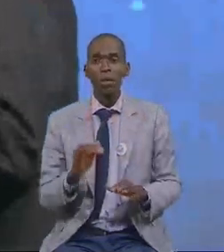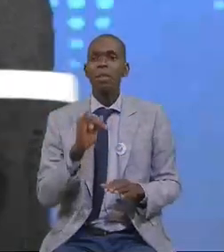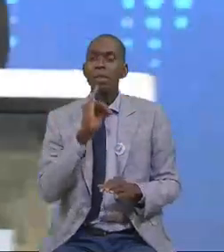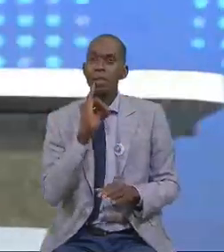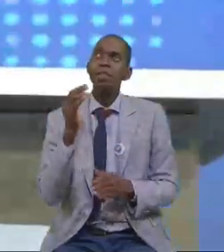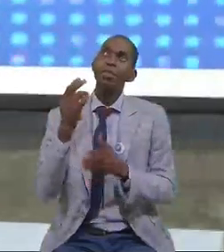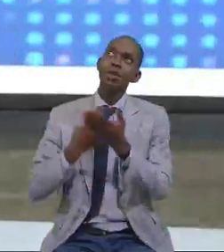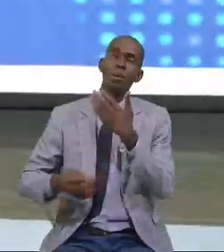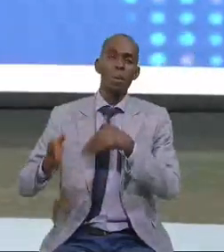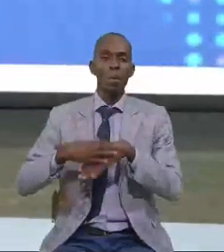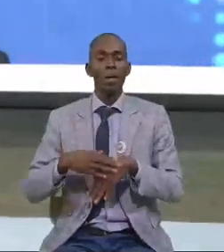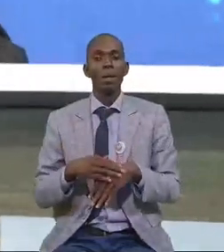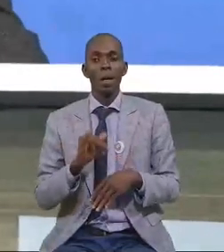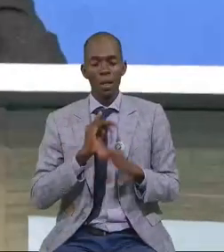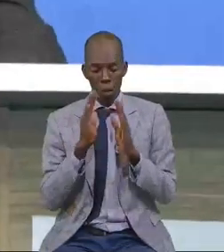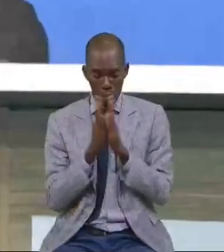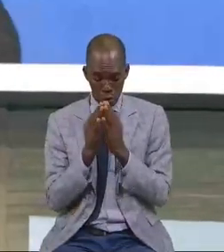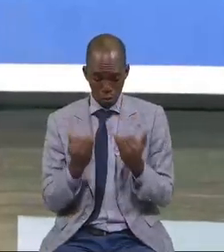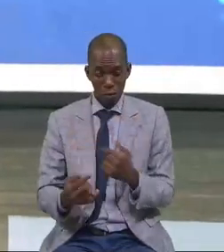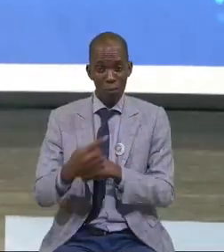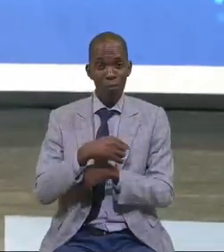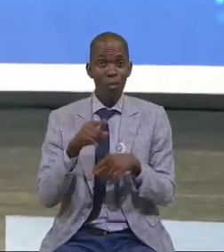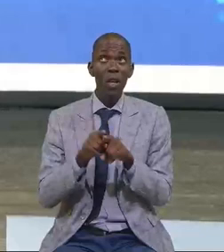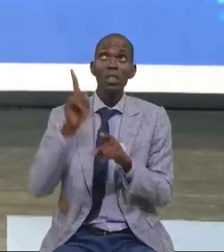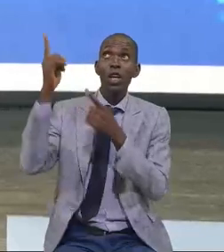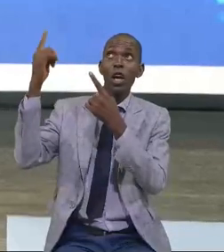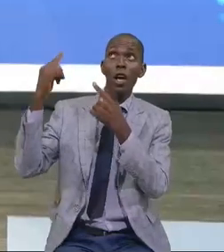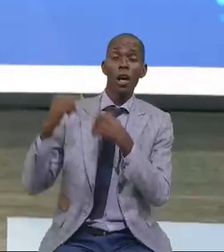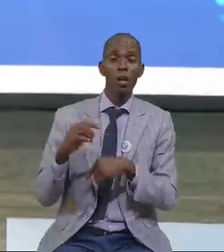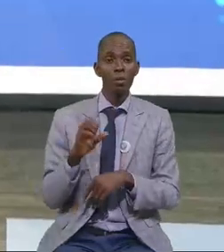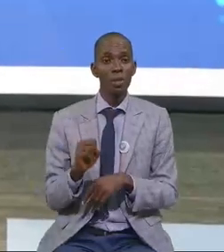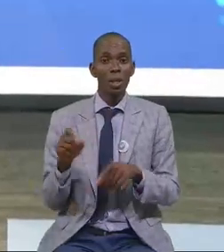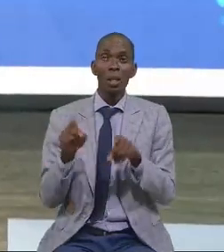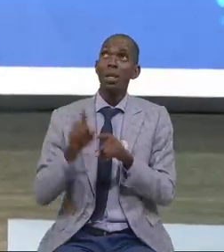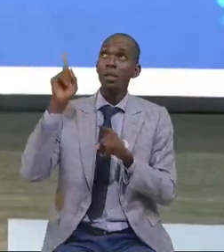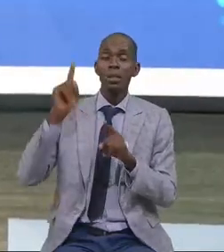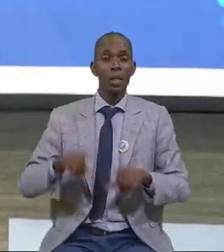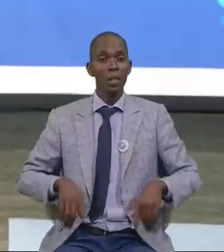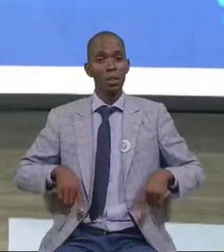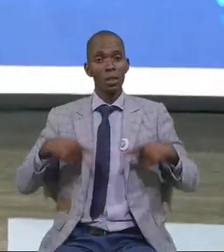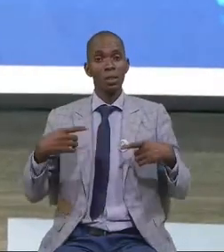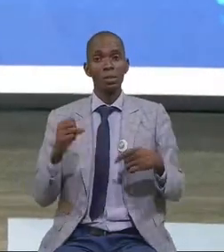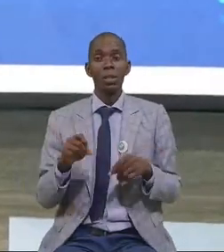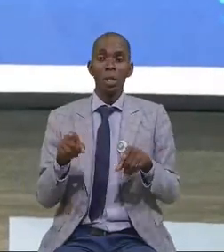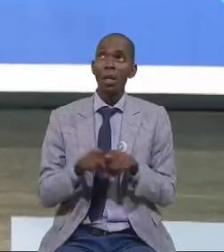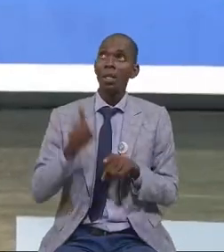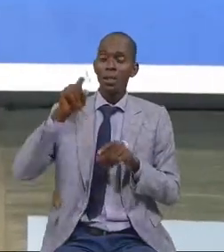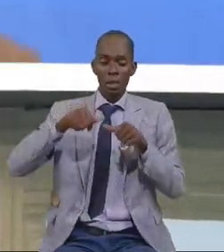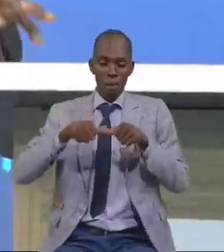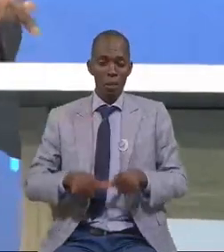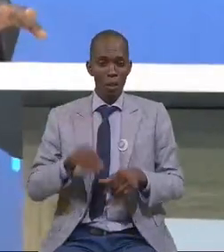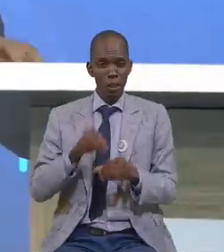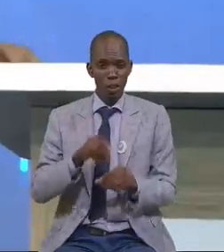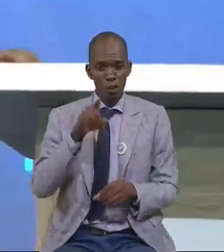le Rédempteur régnant reviendra, je prie aujourd'hui, comme il vient, comme il règne, comme il demeure en